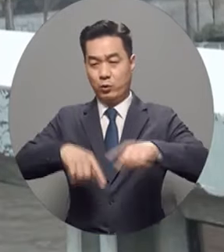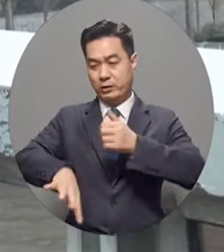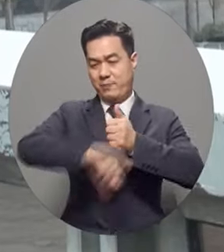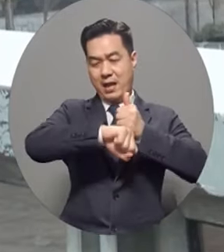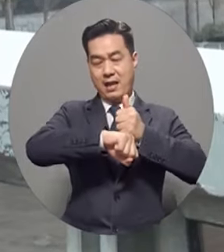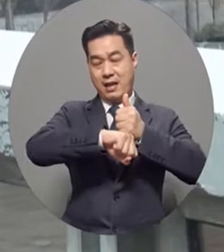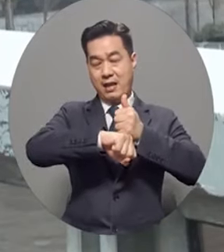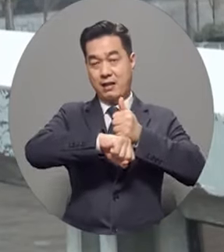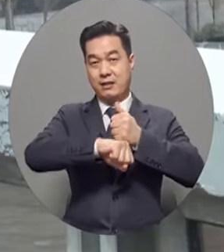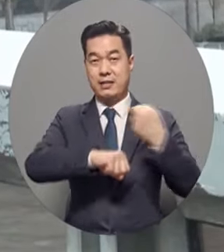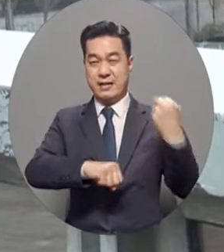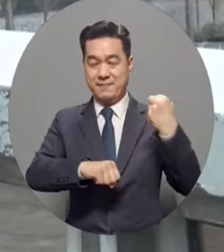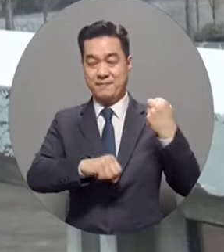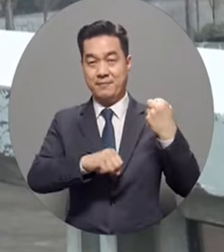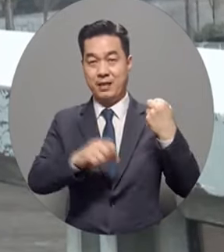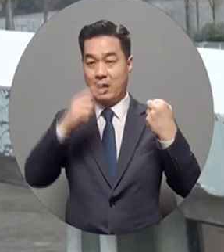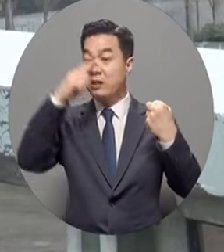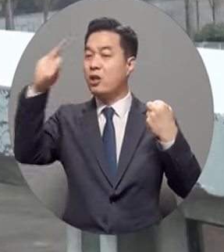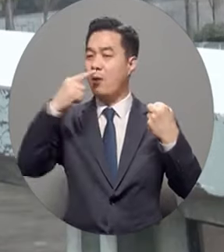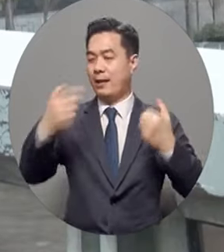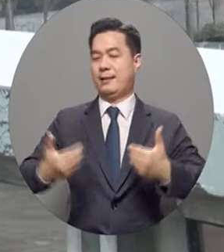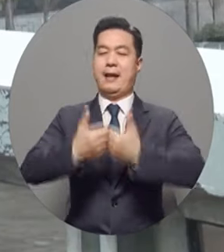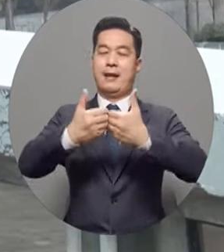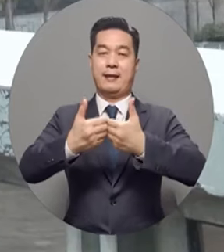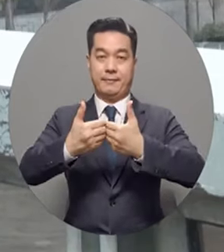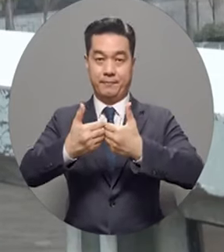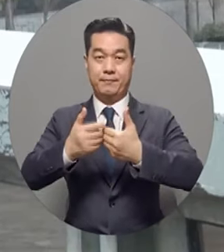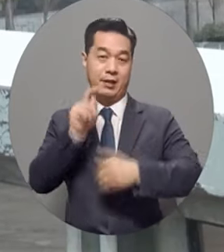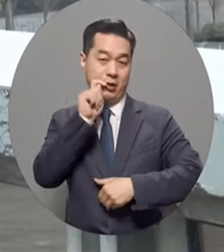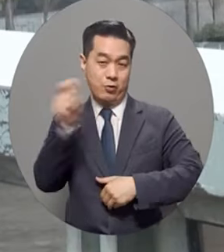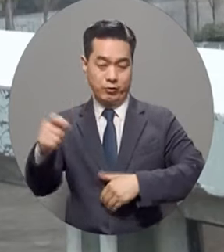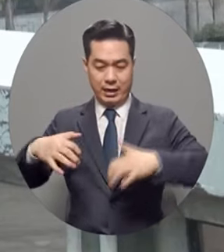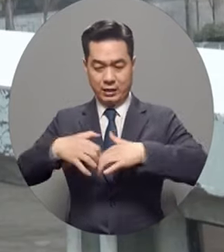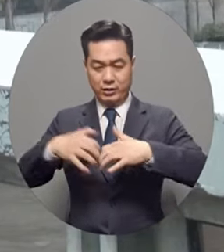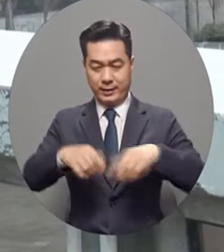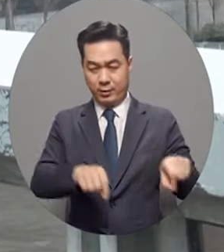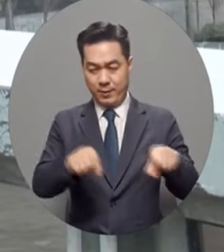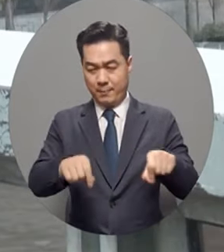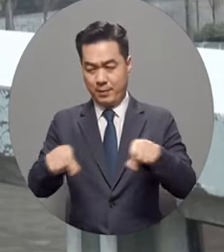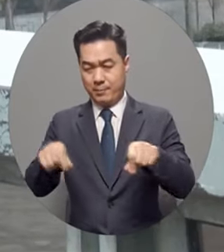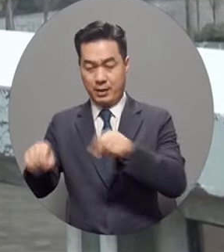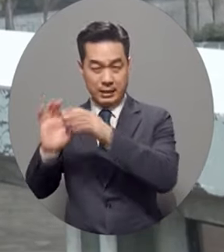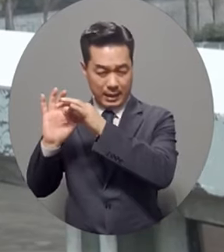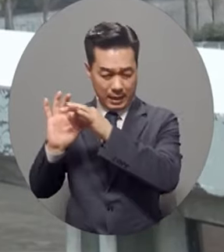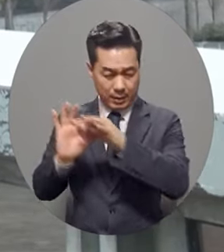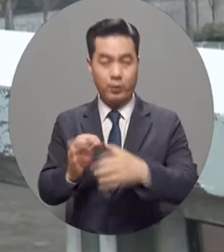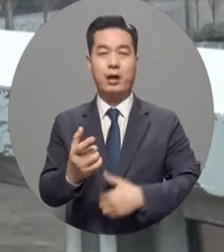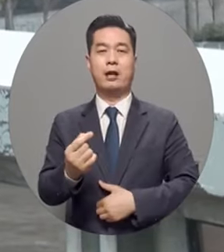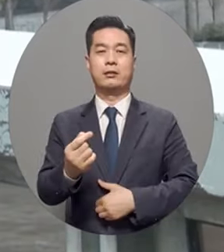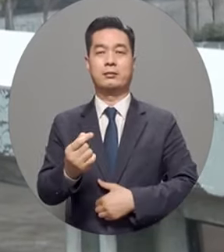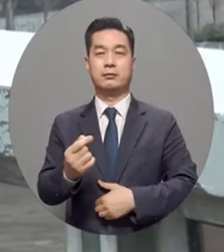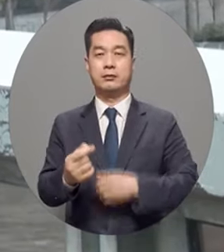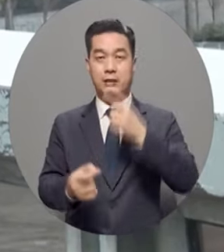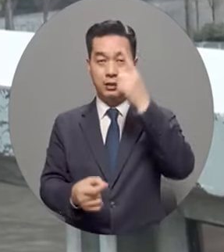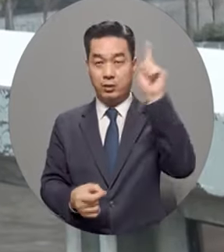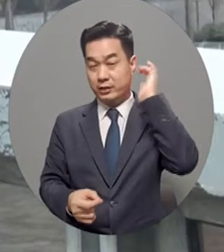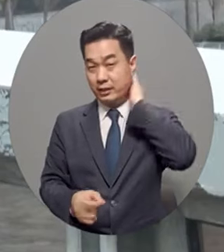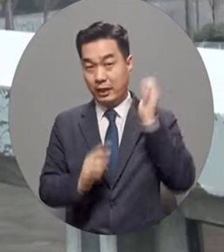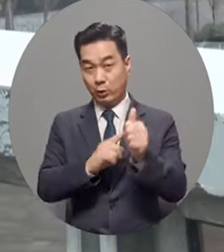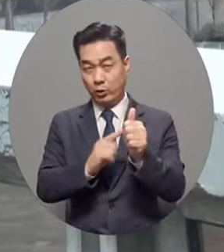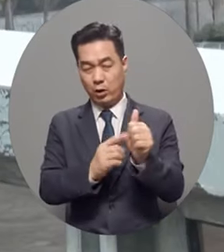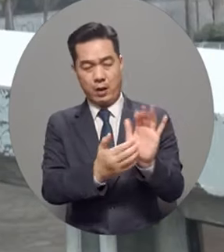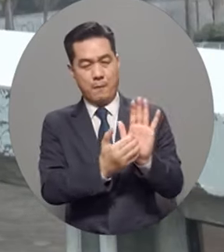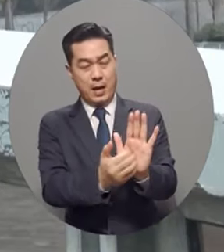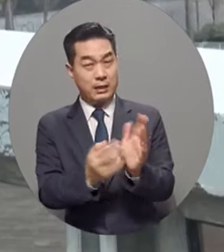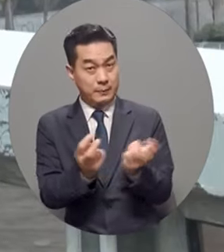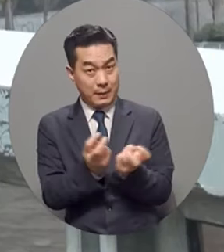대통령이 서방과의 대립각은 더 세우고 우크라이나 전도 장기화로 이끌 것으로 보입니다. 이런 푸틴의 폭주를 막을 수 있는 건 오로지